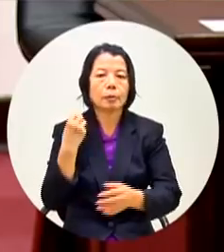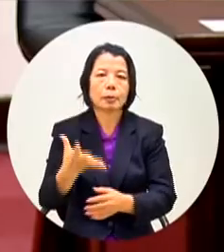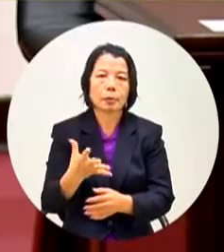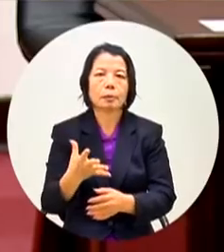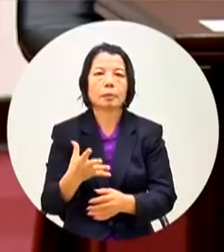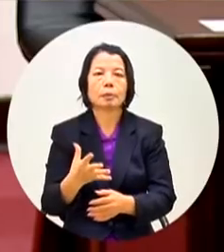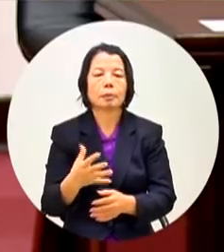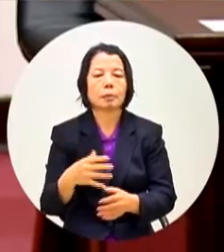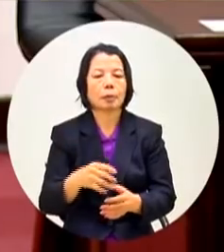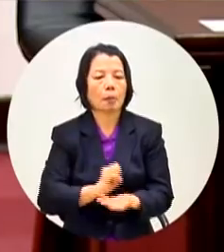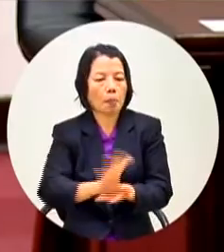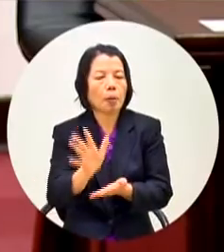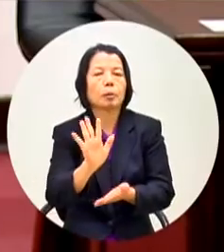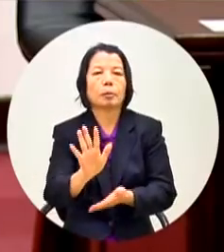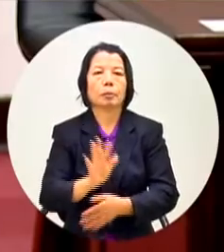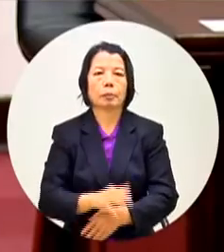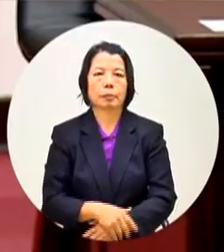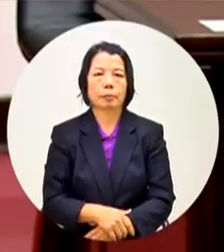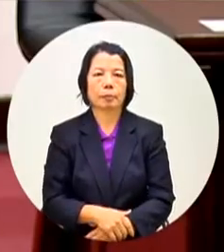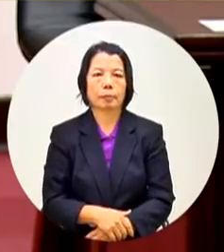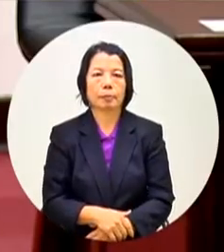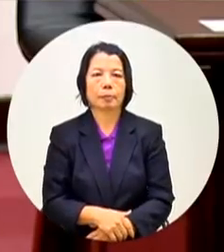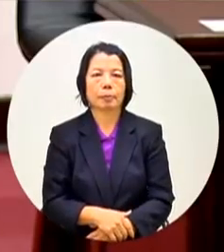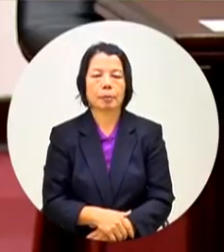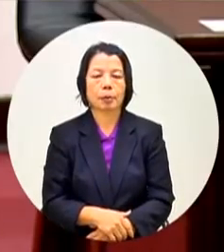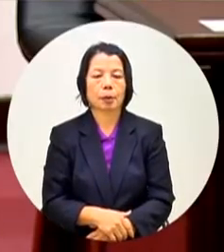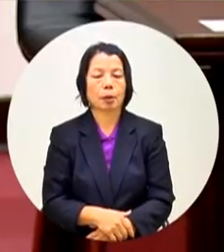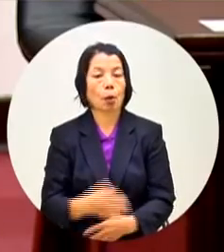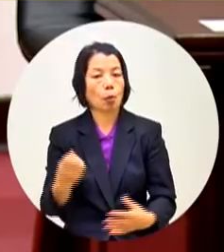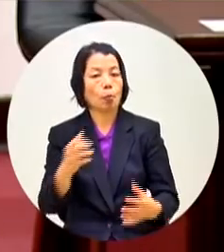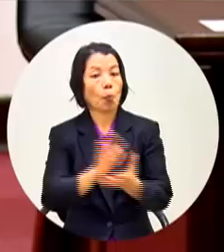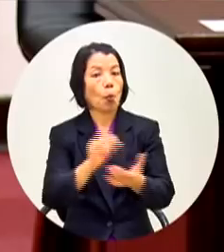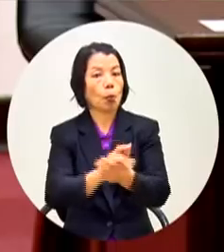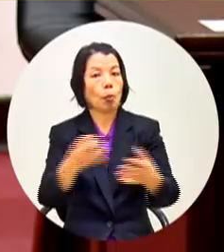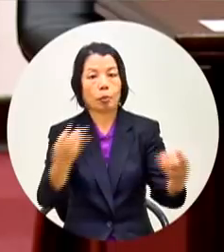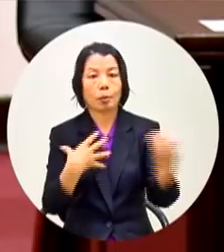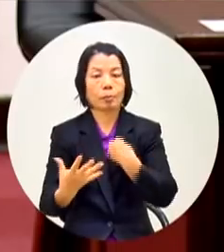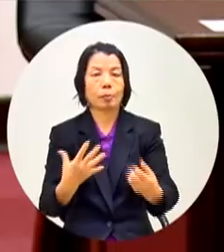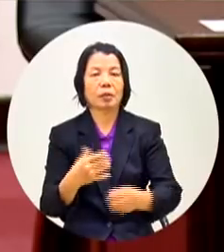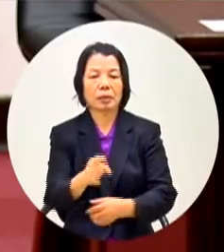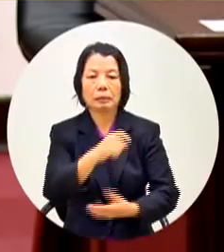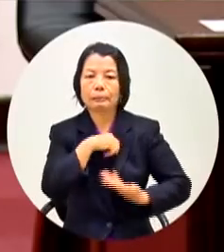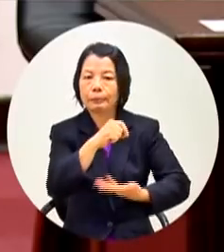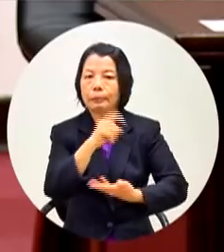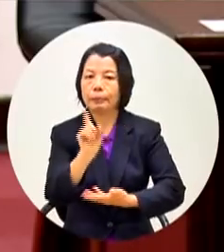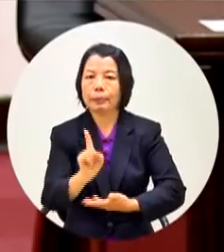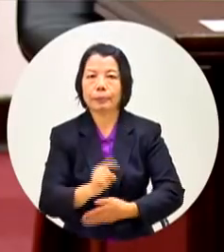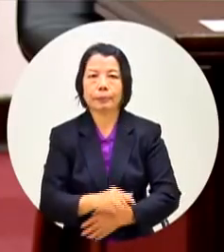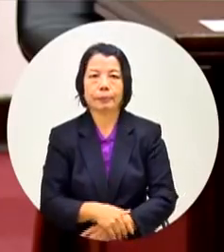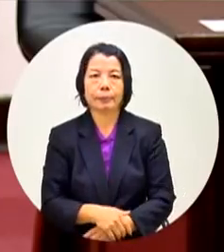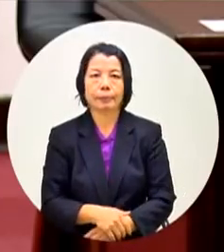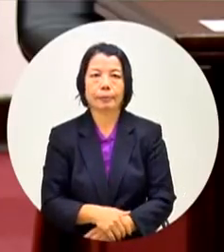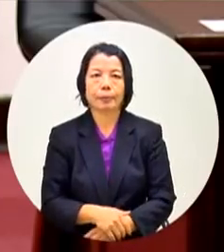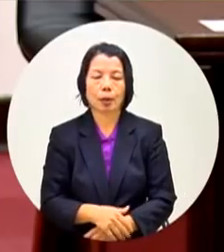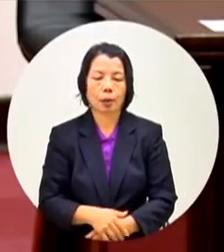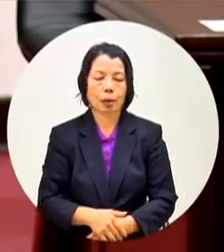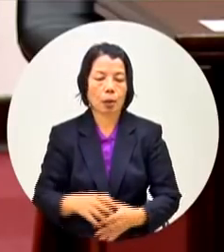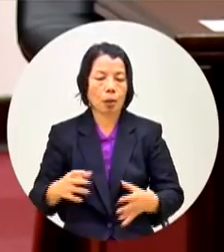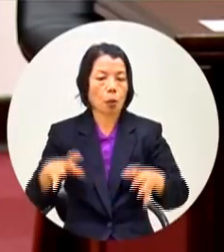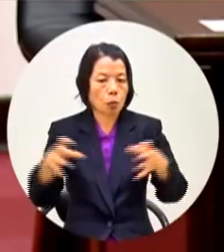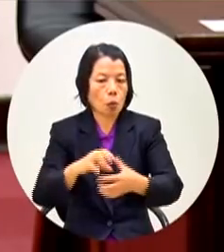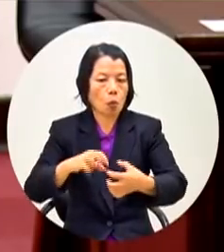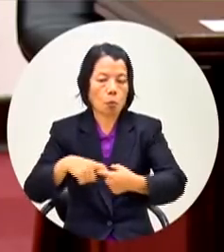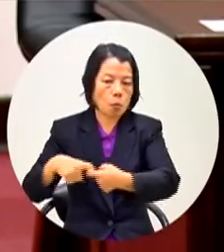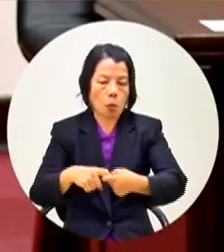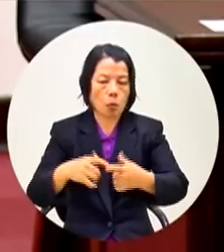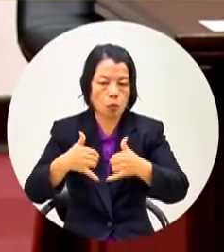实反映给我的朋友，其实他们最担心的部分就是有关于同盟路的数了。那我想刚才捷运局